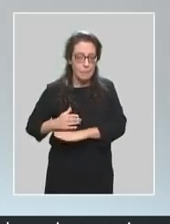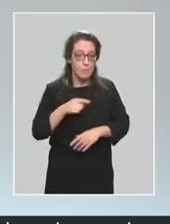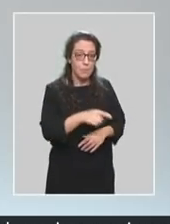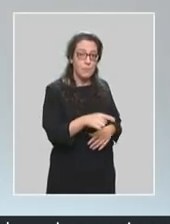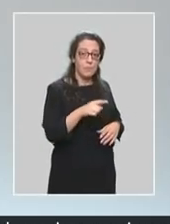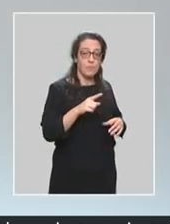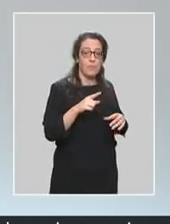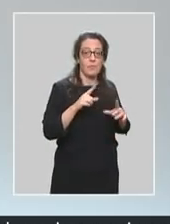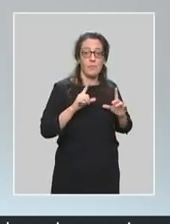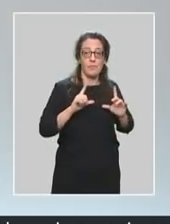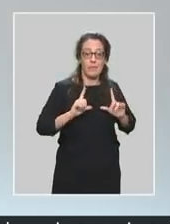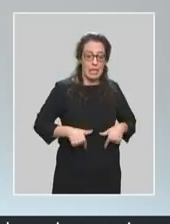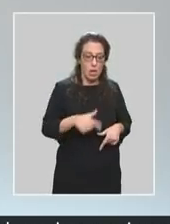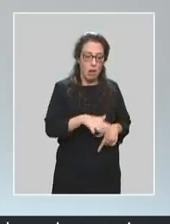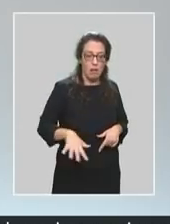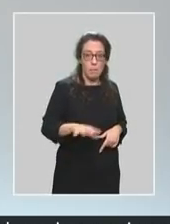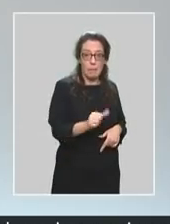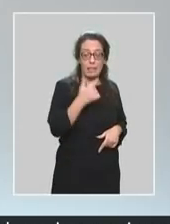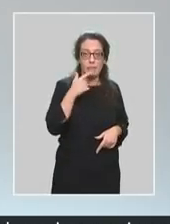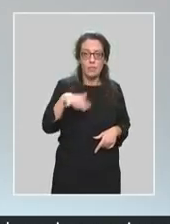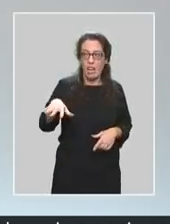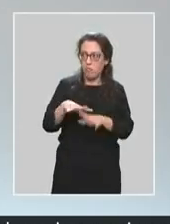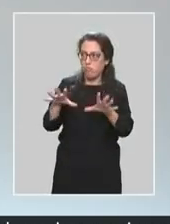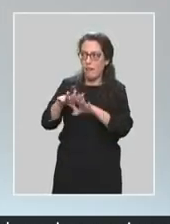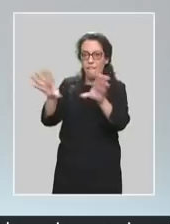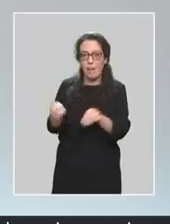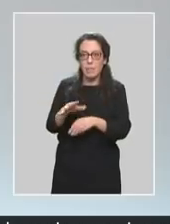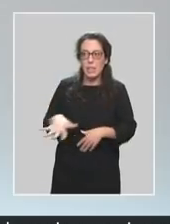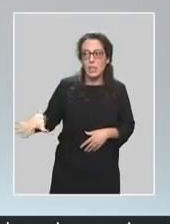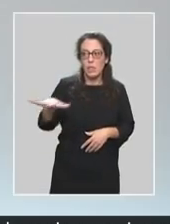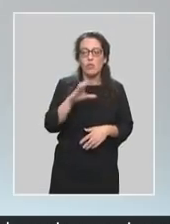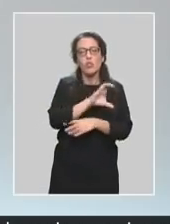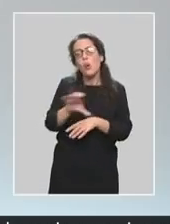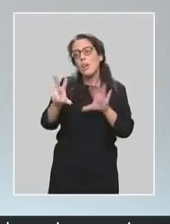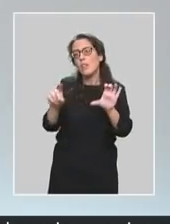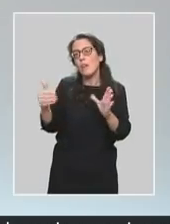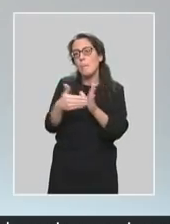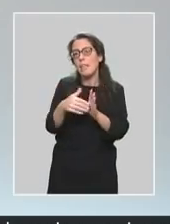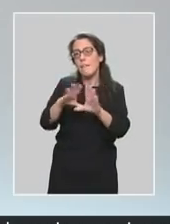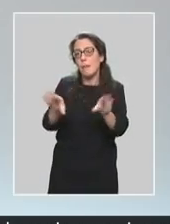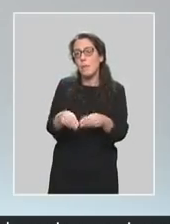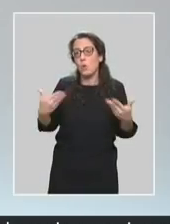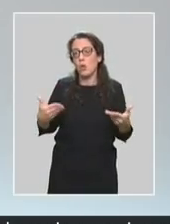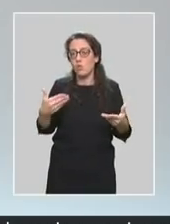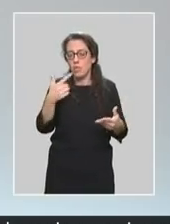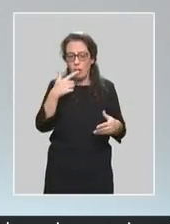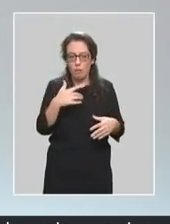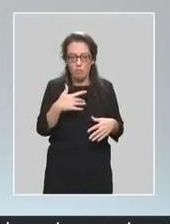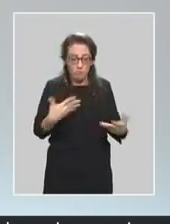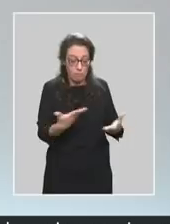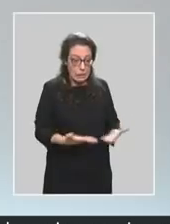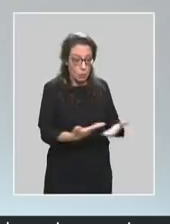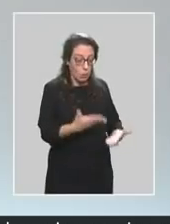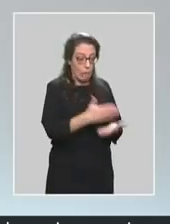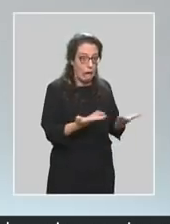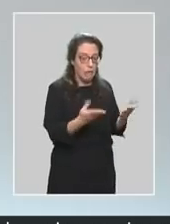sont concernées par les fermetures qui existent. Nous estimons que c'est environ 180 000 familles qui sont concernées aujourd'hui par des fermetures de classe. Et vous savez, je